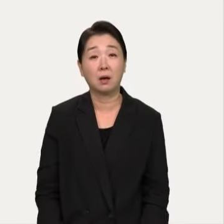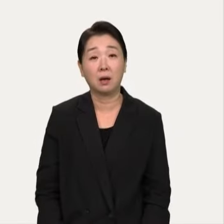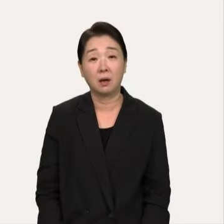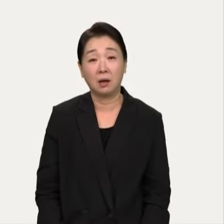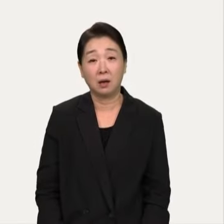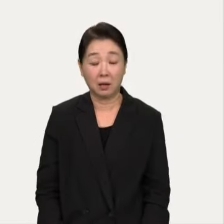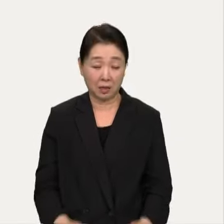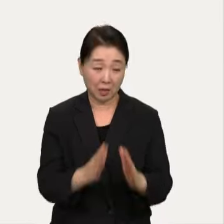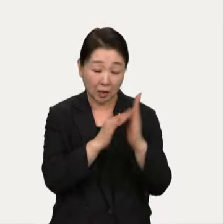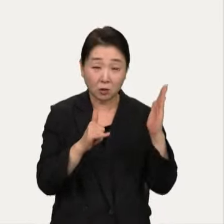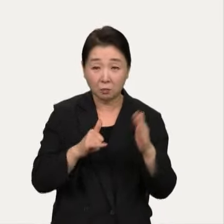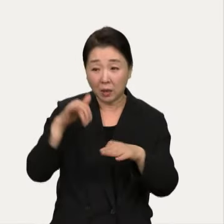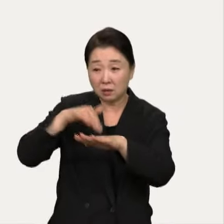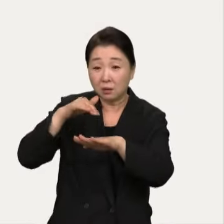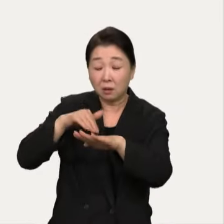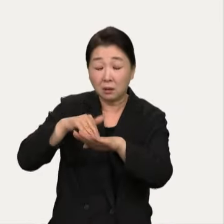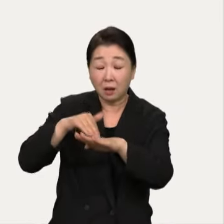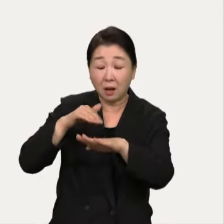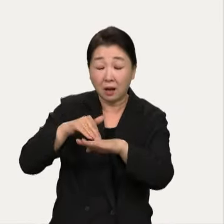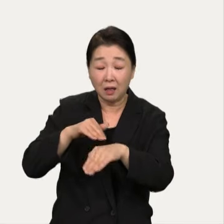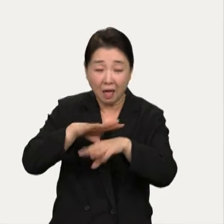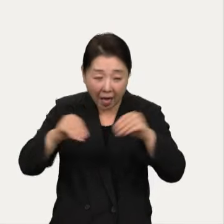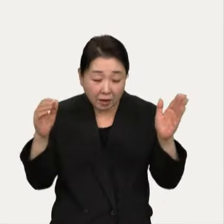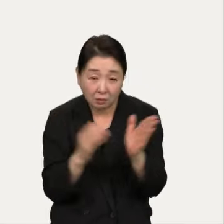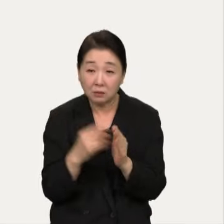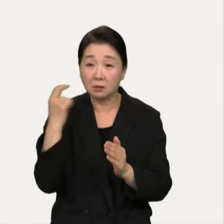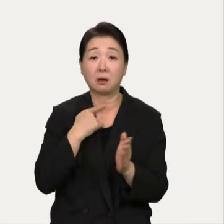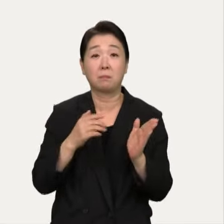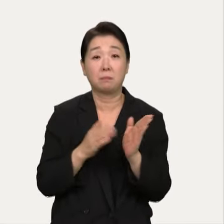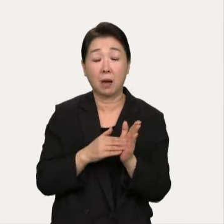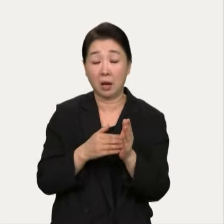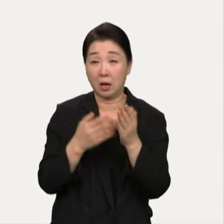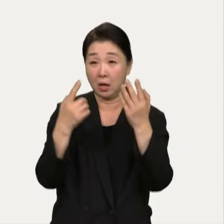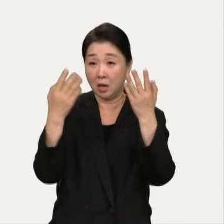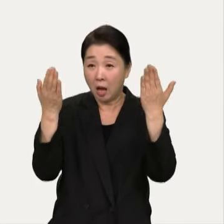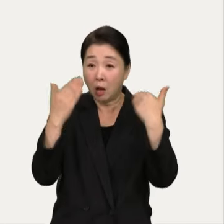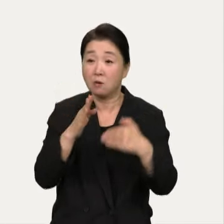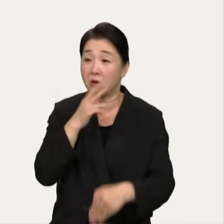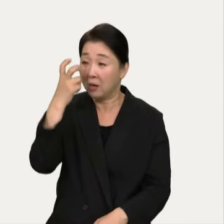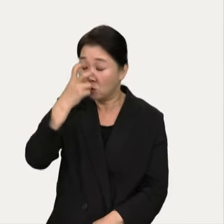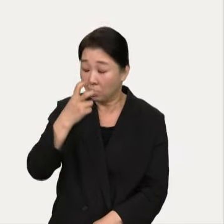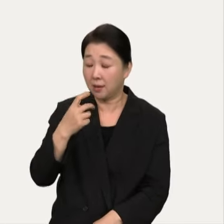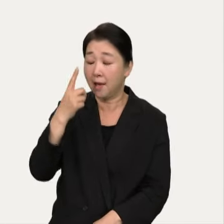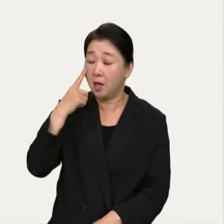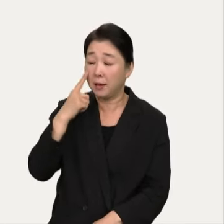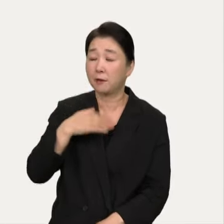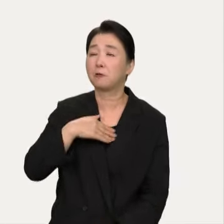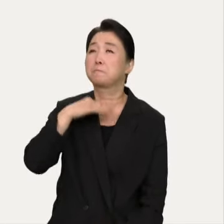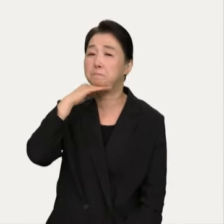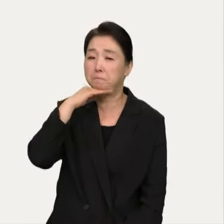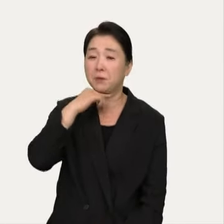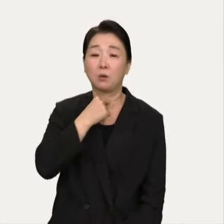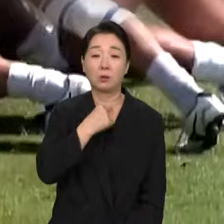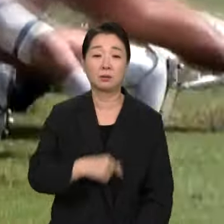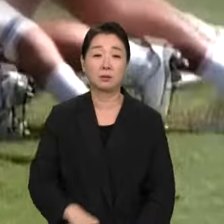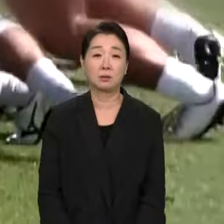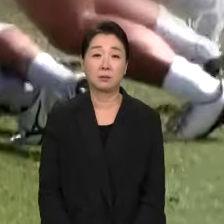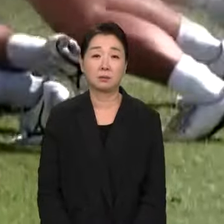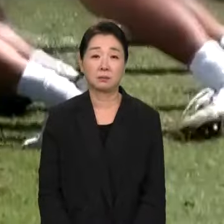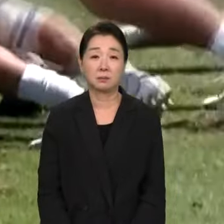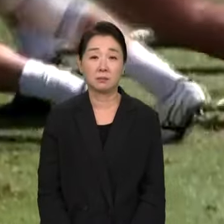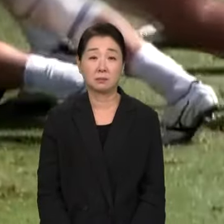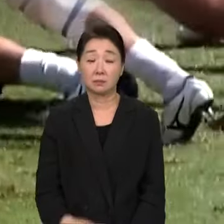트레이너가 바로 조치를 취했다는 얘기만 들었다며 학교가 진상 조사를 한다고 했으니 기다려볼 생각이었다고 말했습니다.